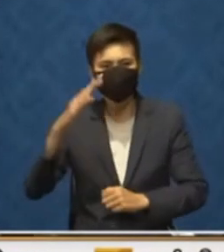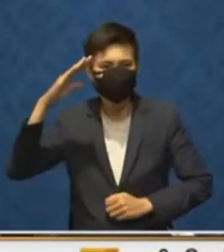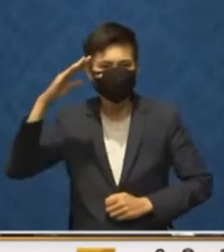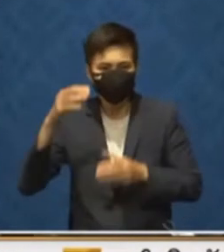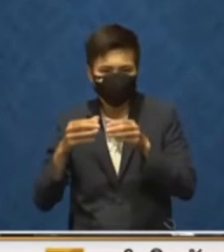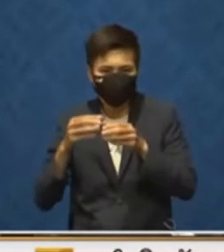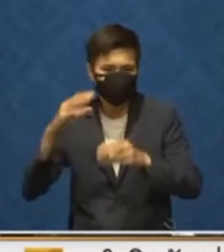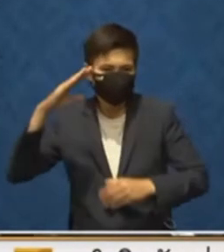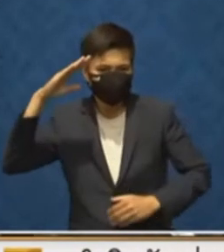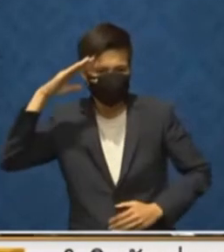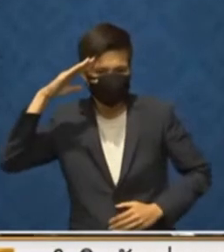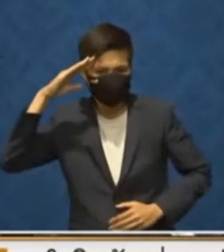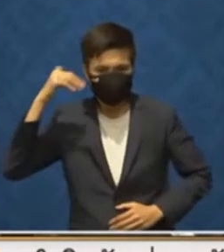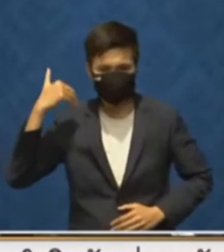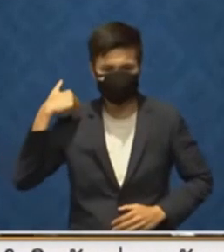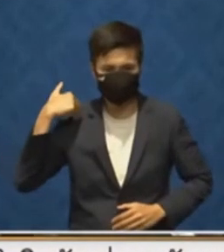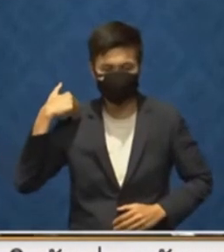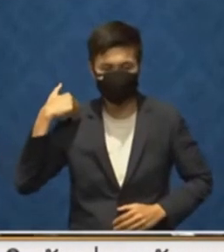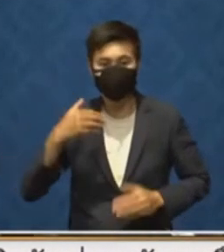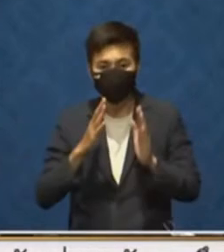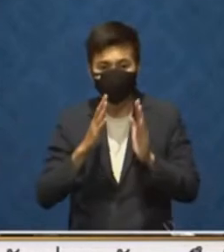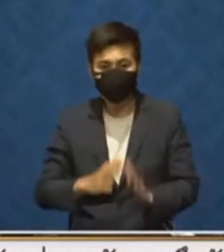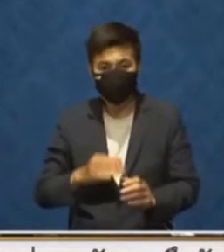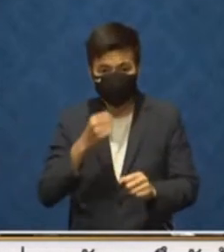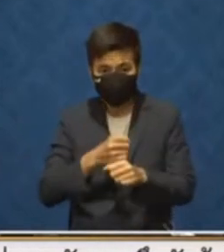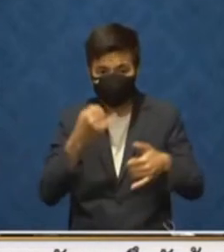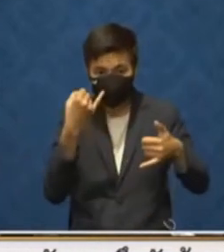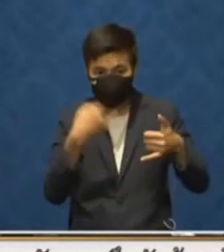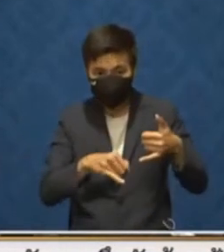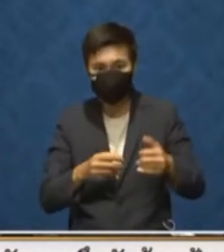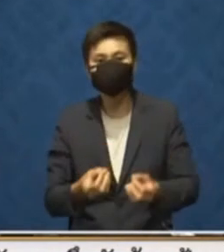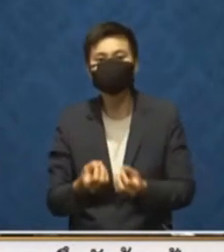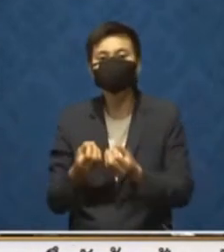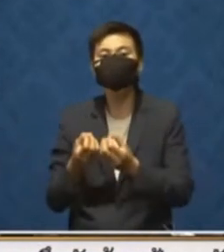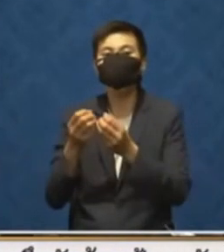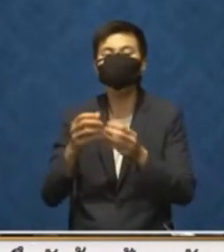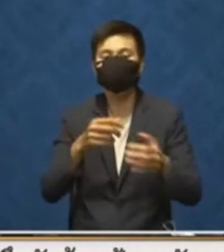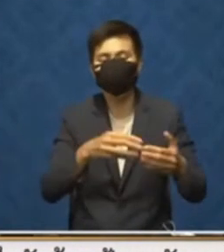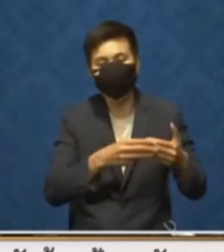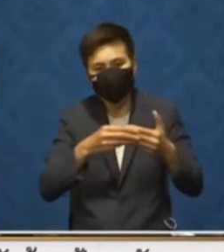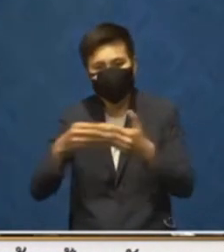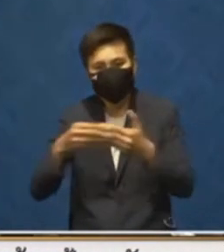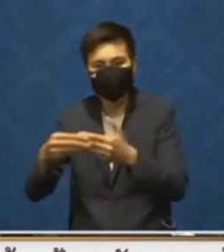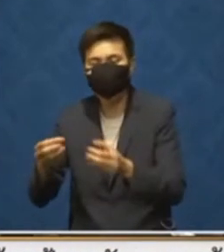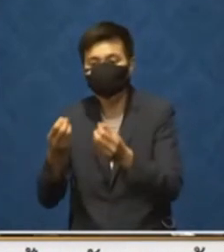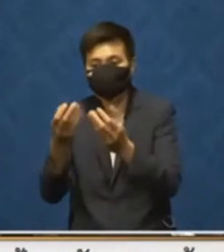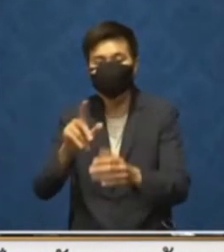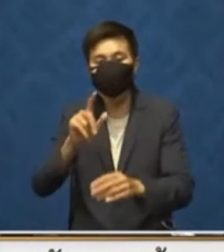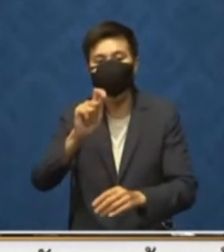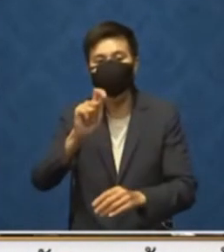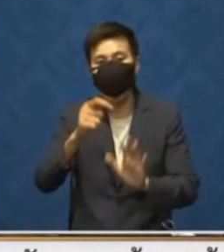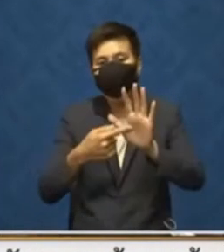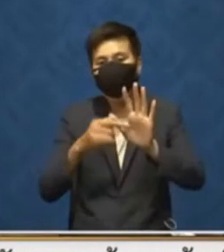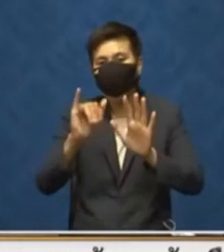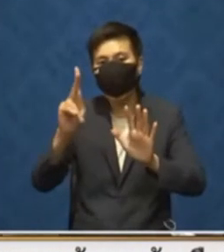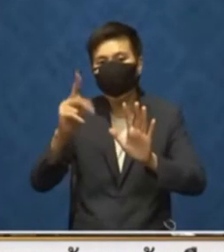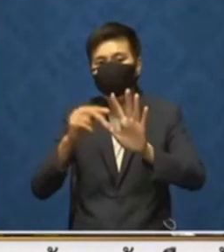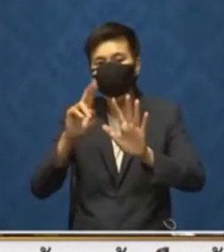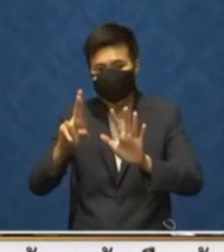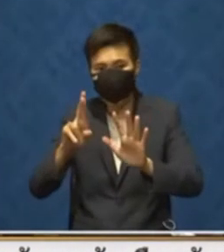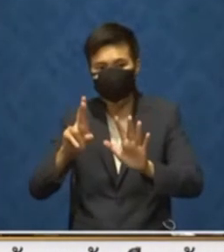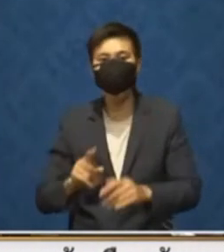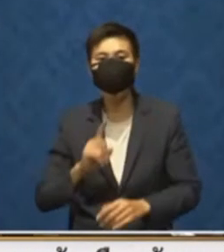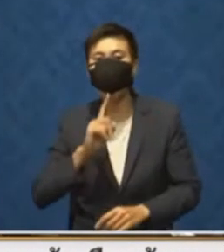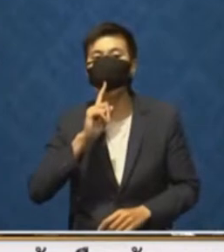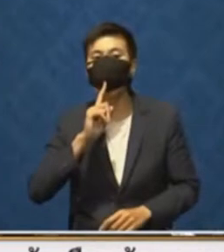ทัพก็เอาผู้ต้องหาส่งให้อัยการและก็นำไปฟ้องก็เกิดความฟ้องร้องตามคดีที่